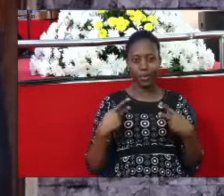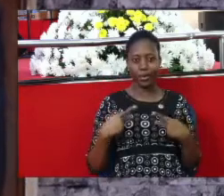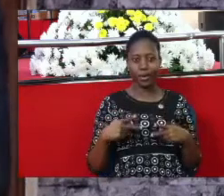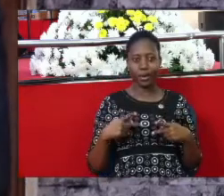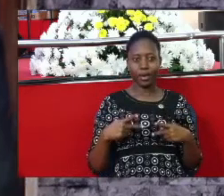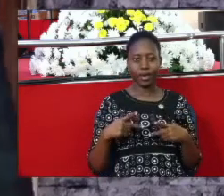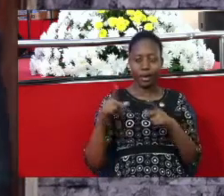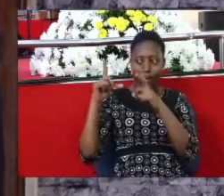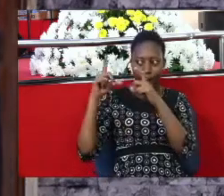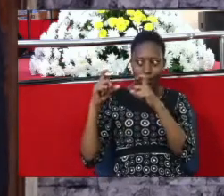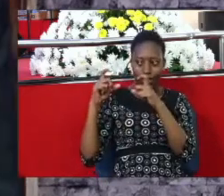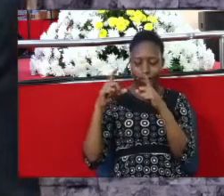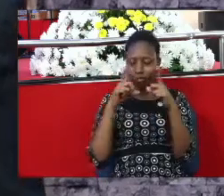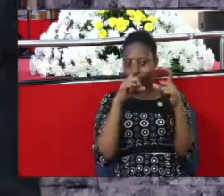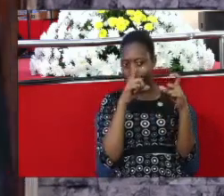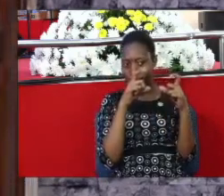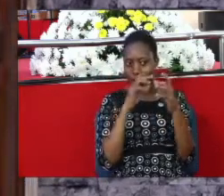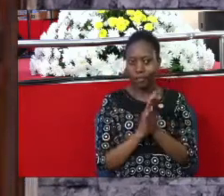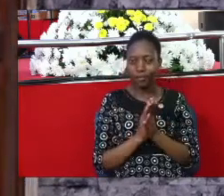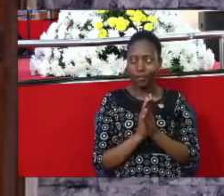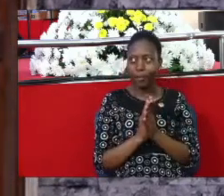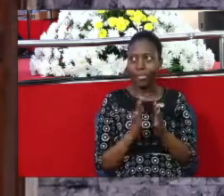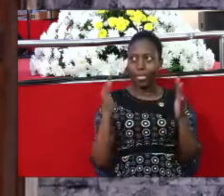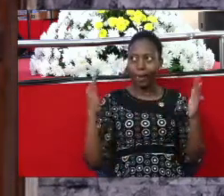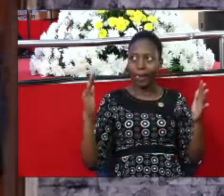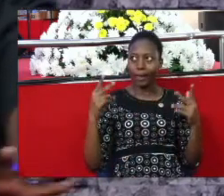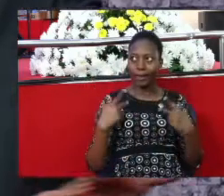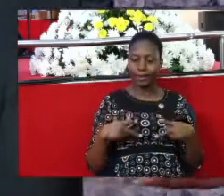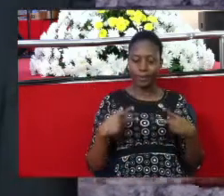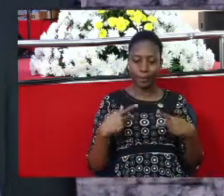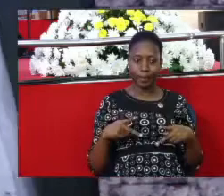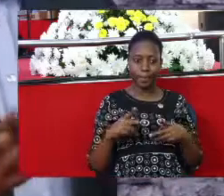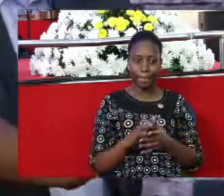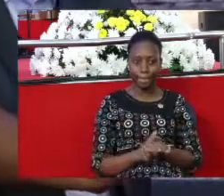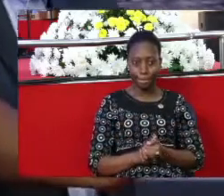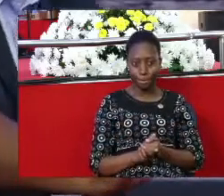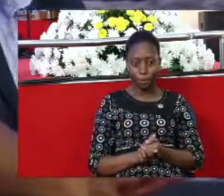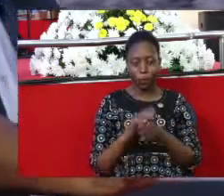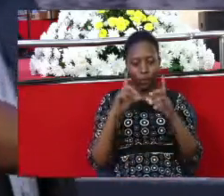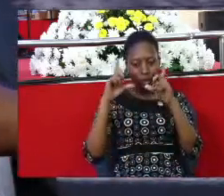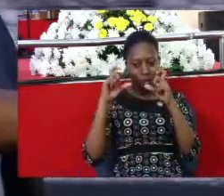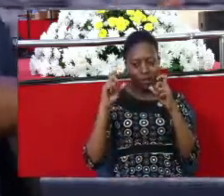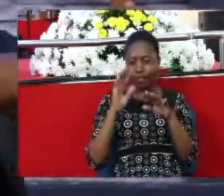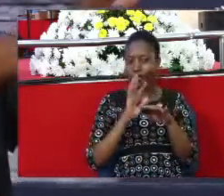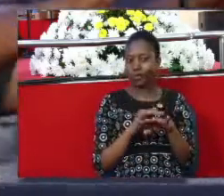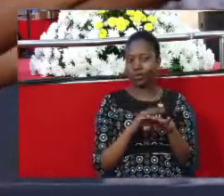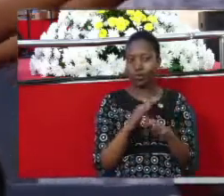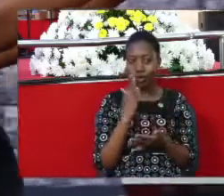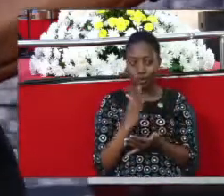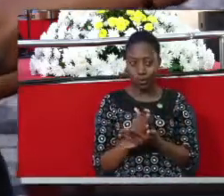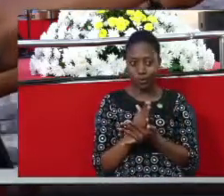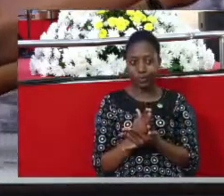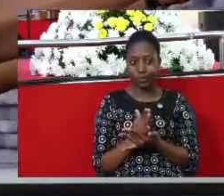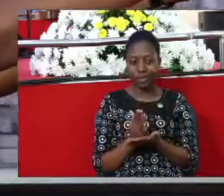Picha, wewe. Wewe nani anapiga picha? Upige hao watu picha. Picha ni nzuri. You know you could be sitting with